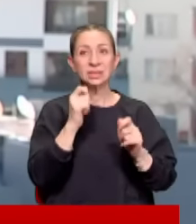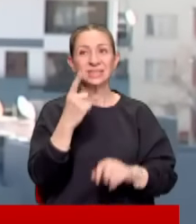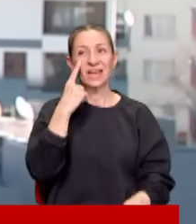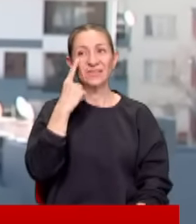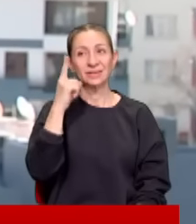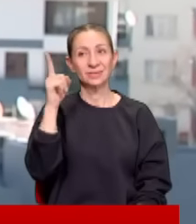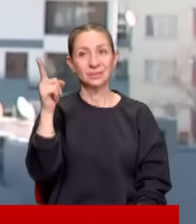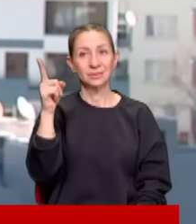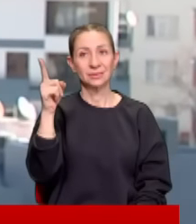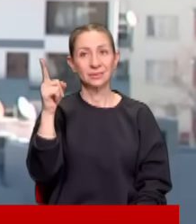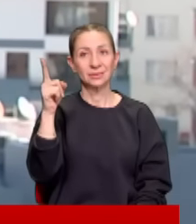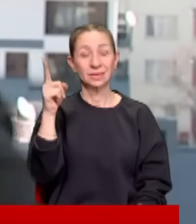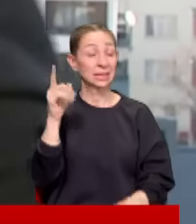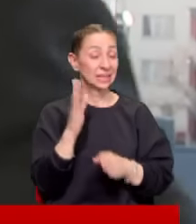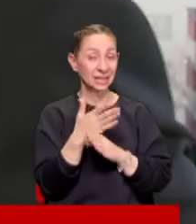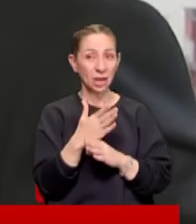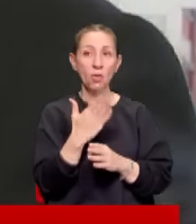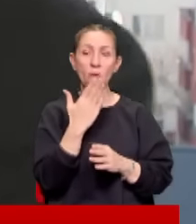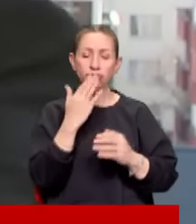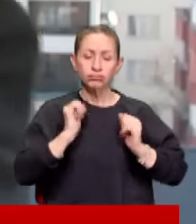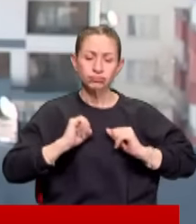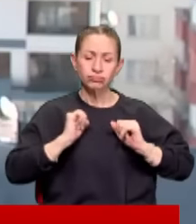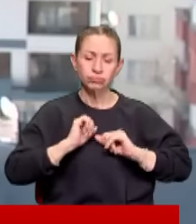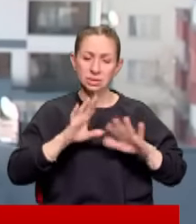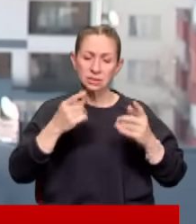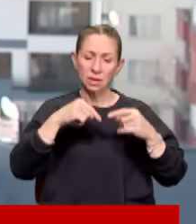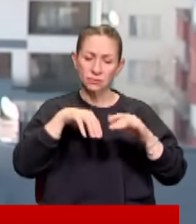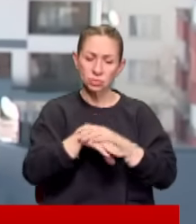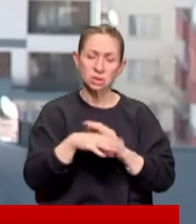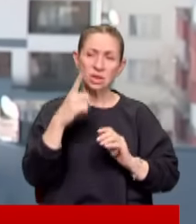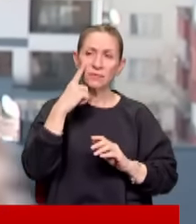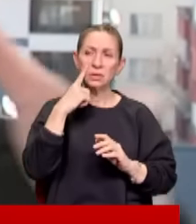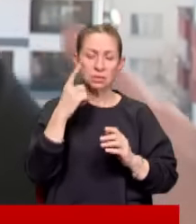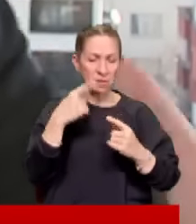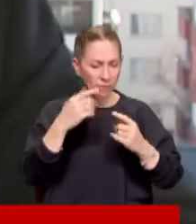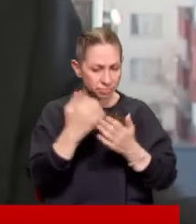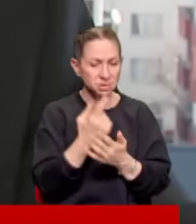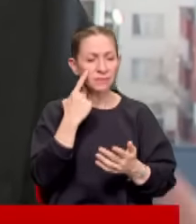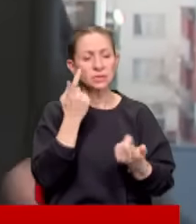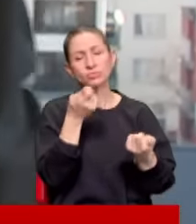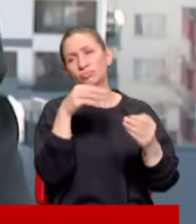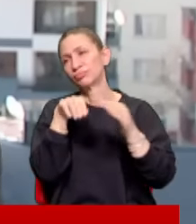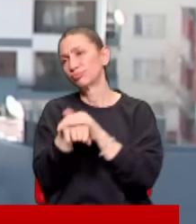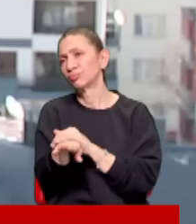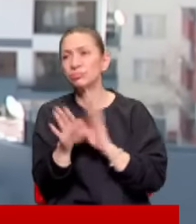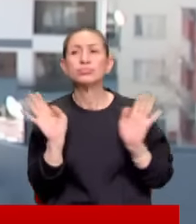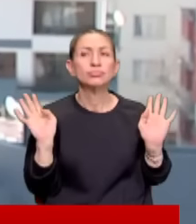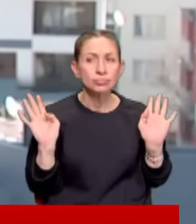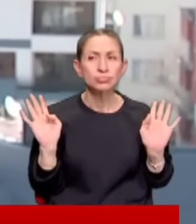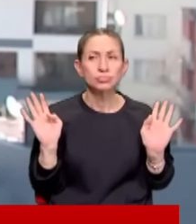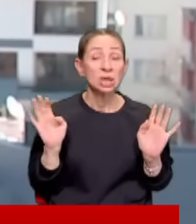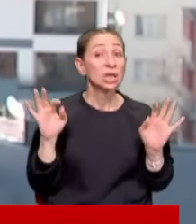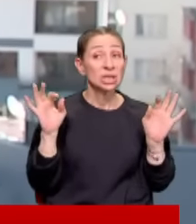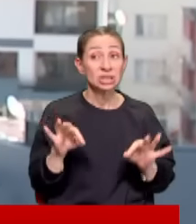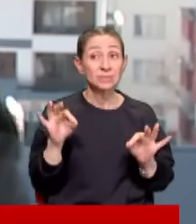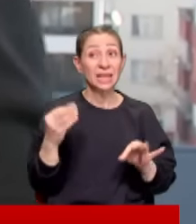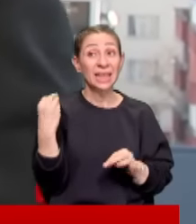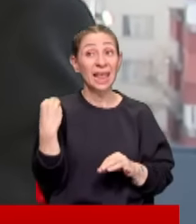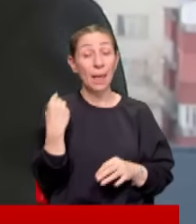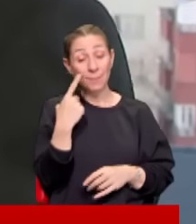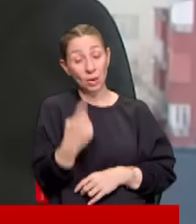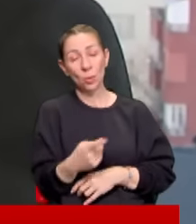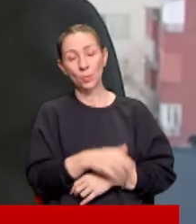devlet. Çünkü okumuşlar, gitmişler, devletimiz onları değerlendirmiş ve almış. Evet. Şimdi yeni nesle